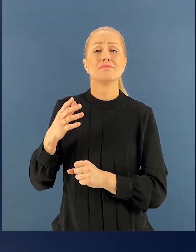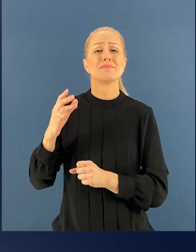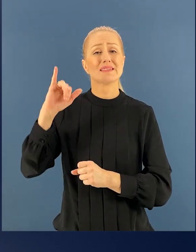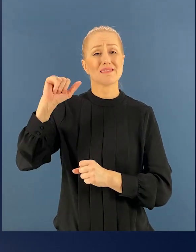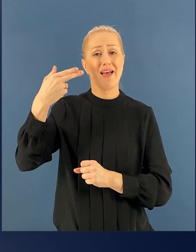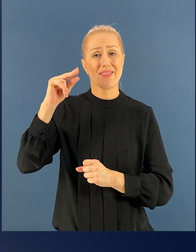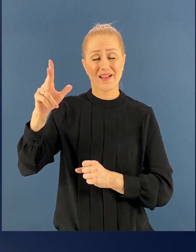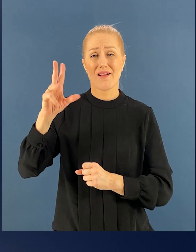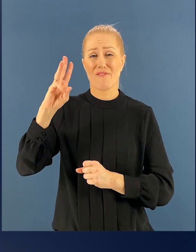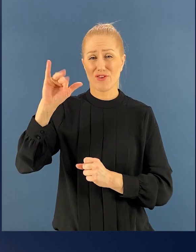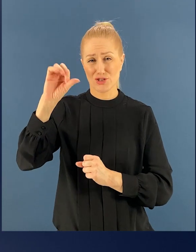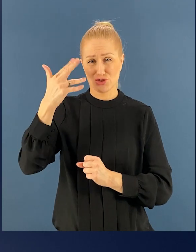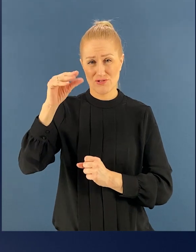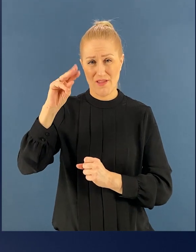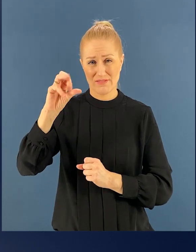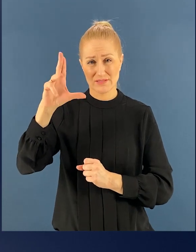Janek Wiśniewski padł,